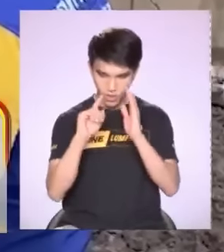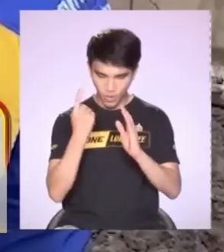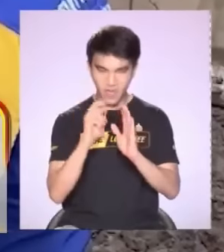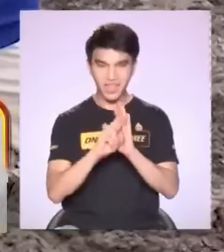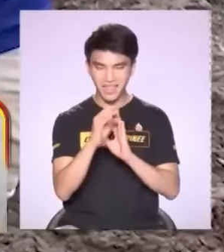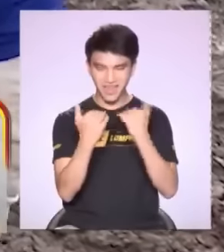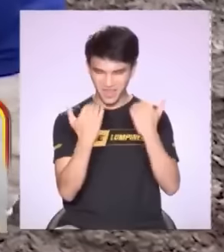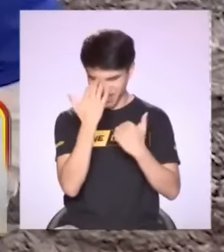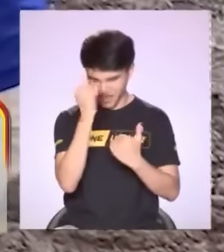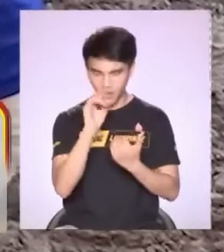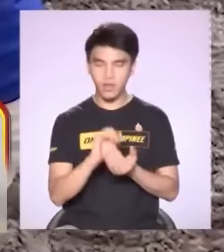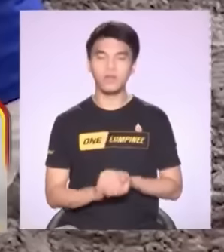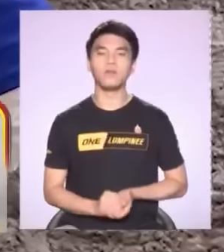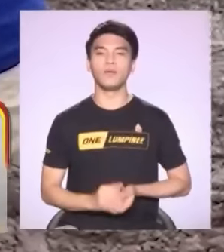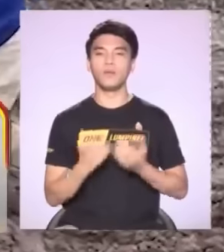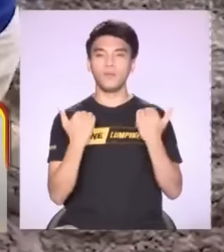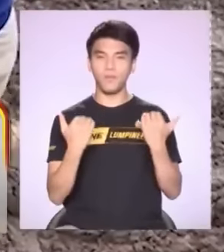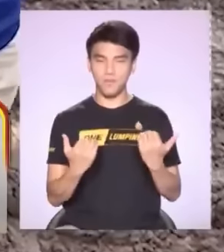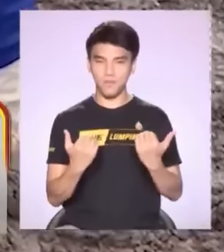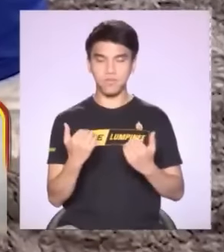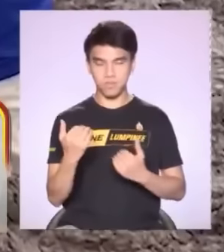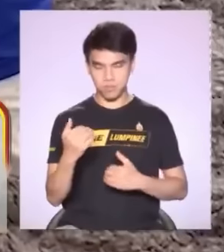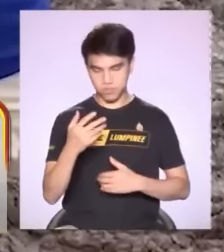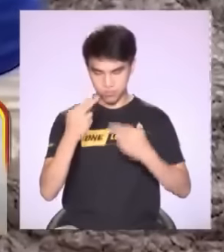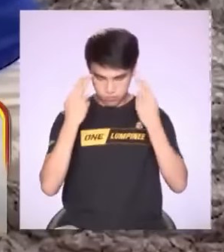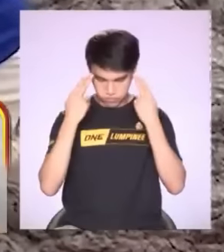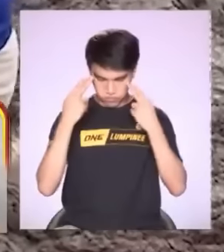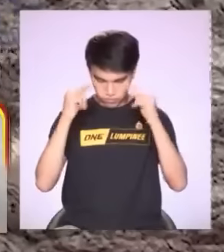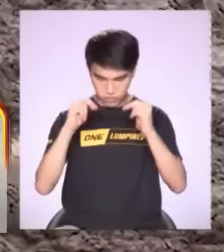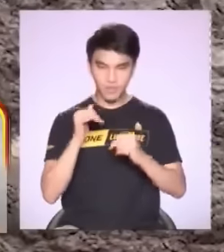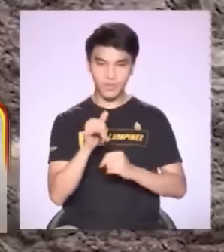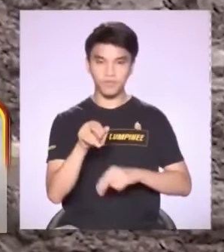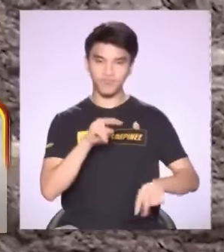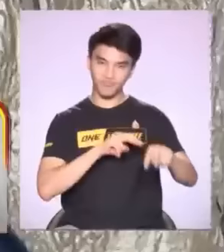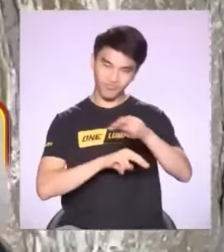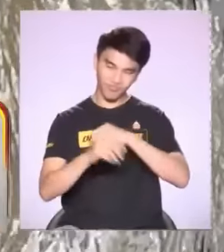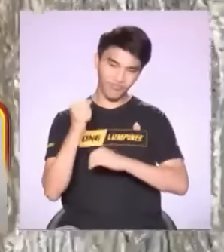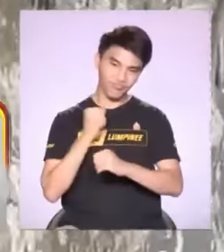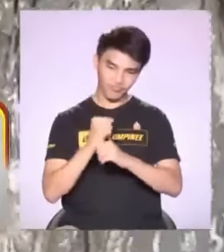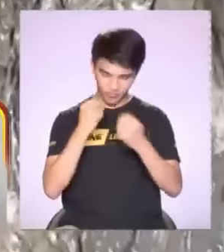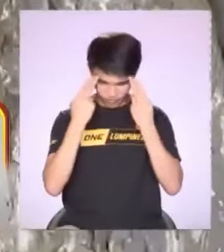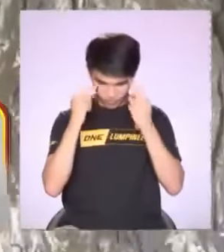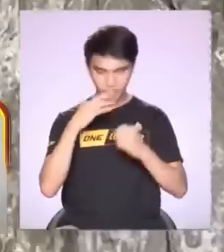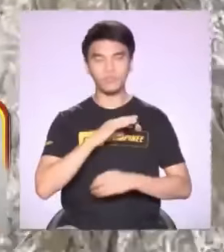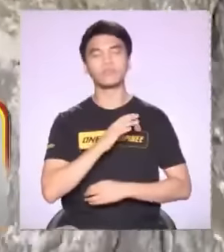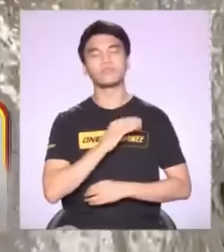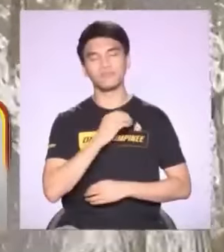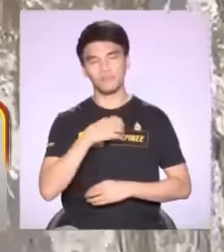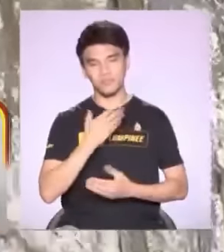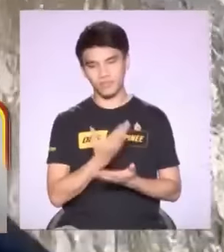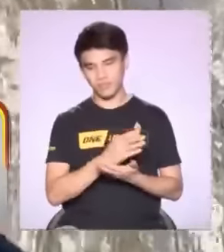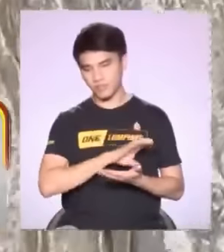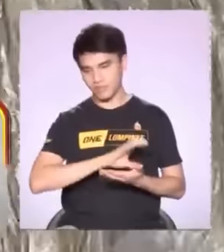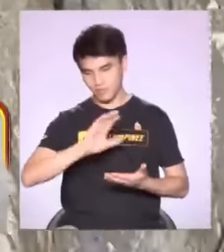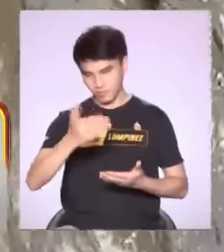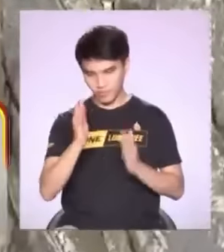ไปเชียงรายเพราะทางด้านคุณแพ้ท้องท้านายกรัฐมนตรีจะลงพื้นที่ซึ่งท่านนายกกังวลอยากให้เร่งโอนเงิน